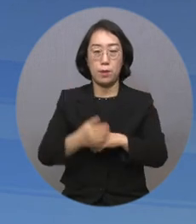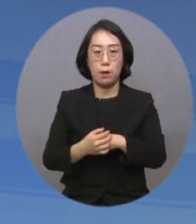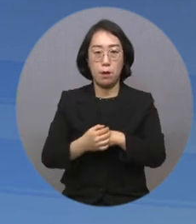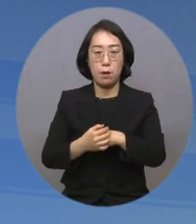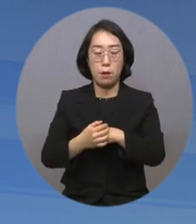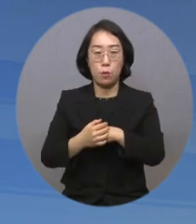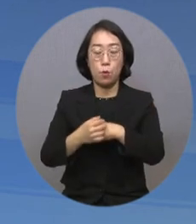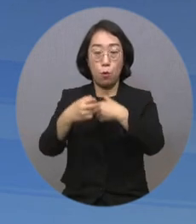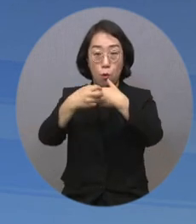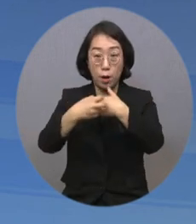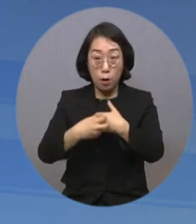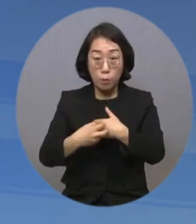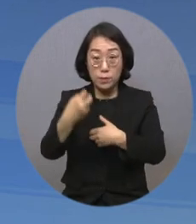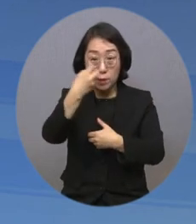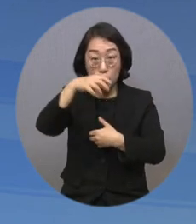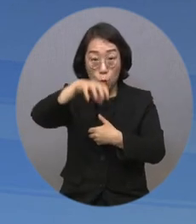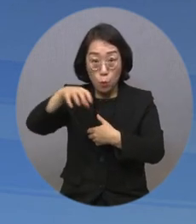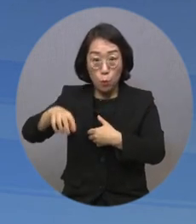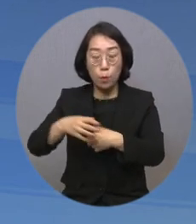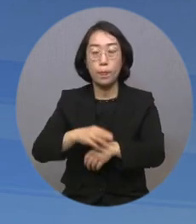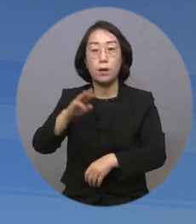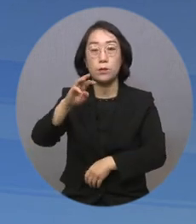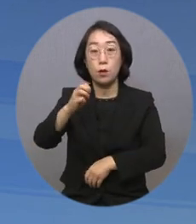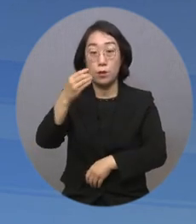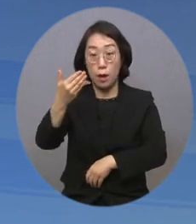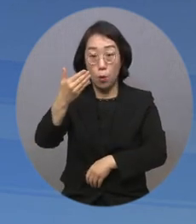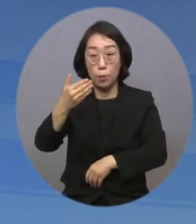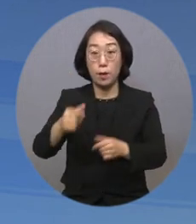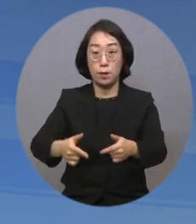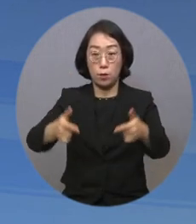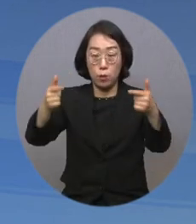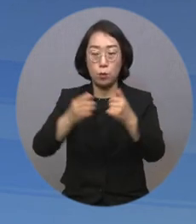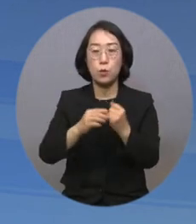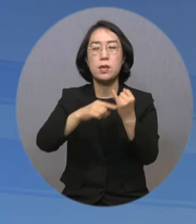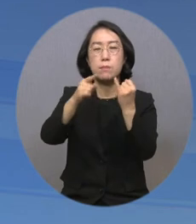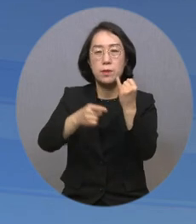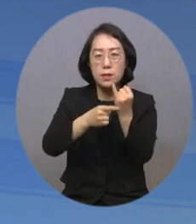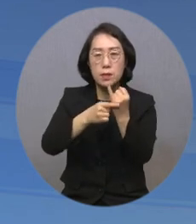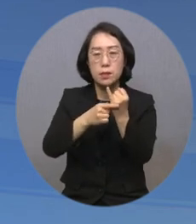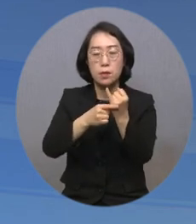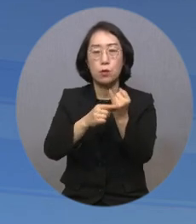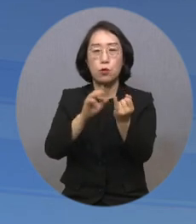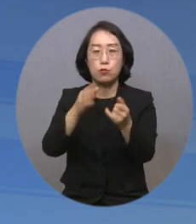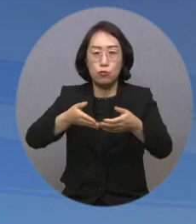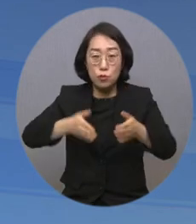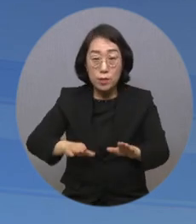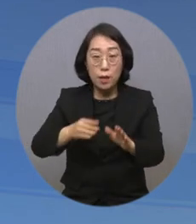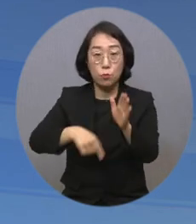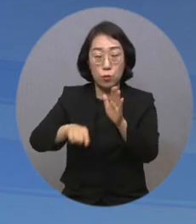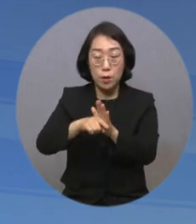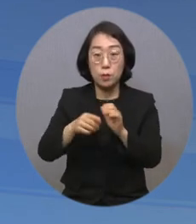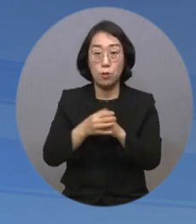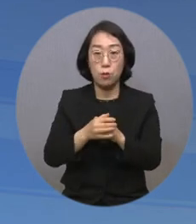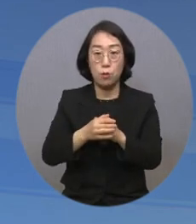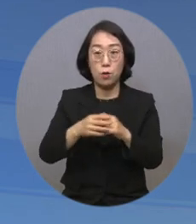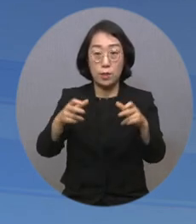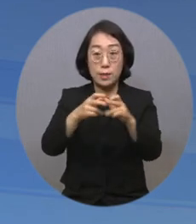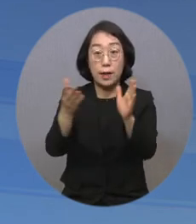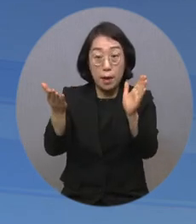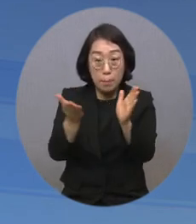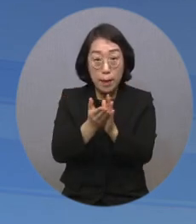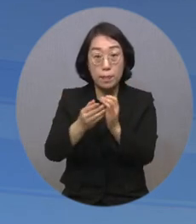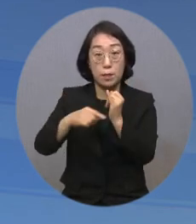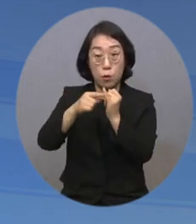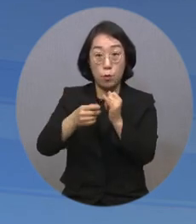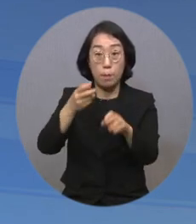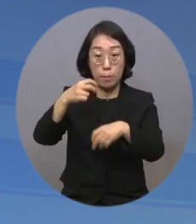장애친화건강검진기관은 39개소로 확대 지정하고 여성장애인의 임신출산 지원을 위한 장애친화산부인과 지정은